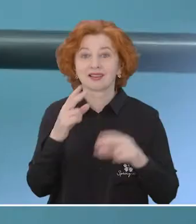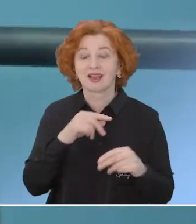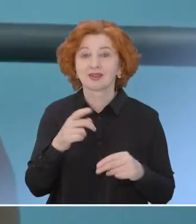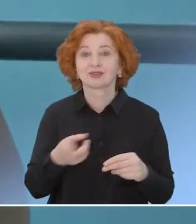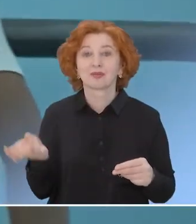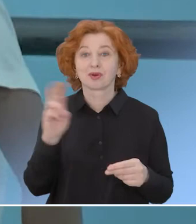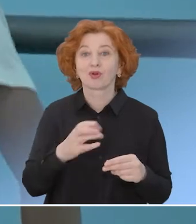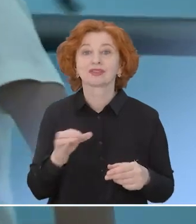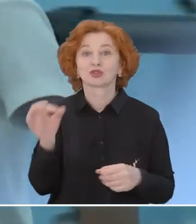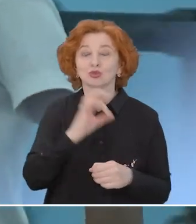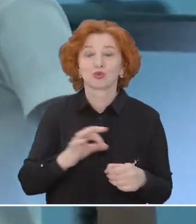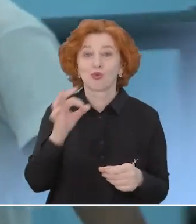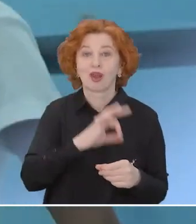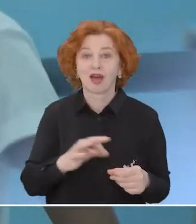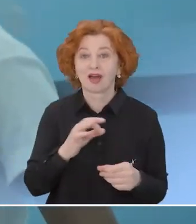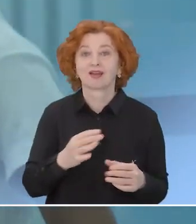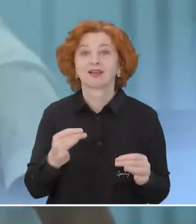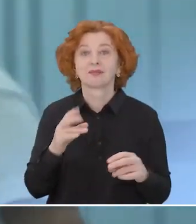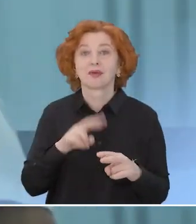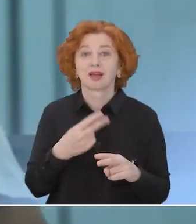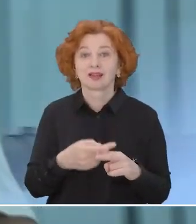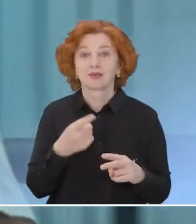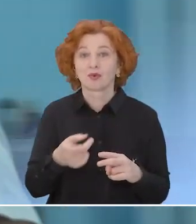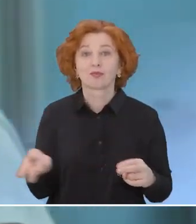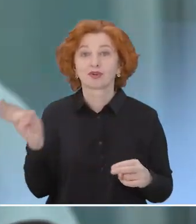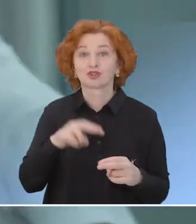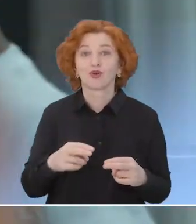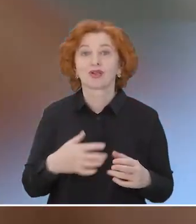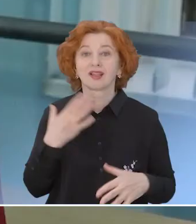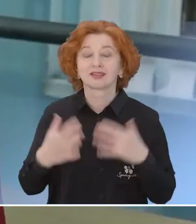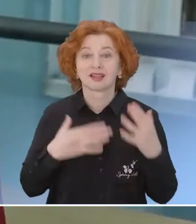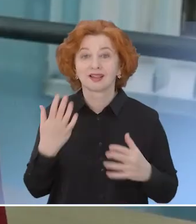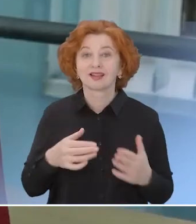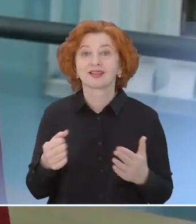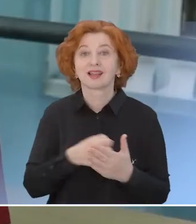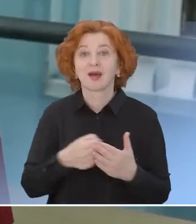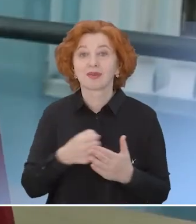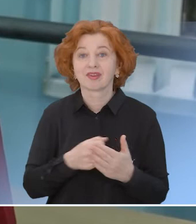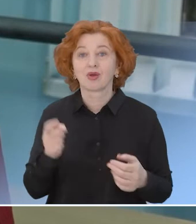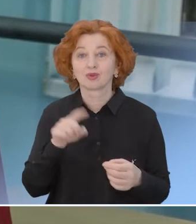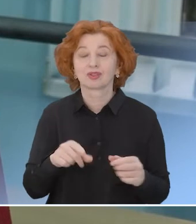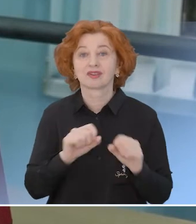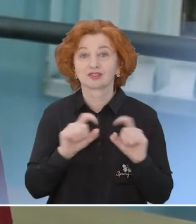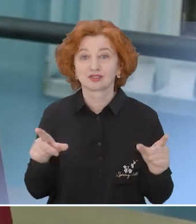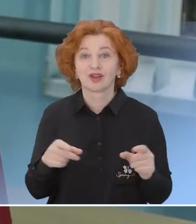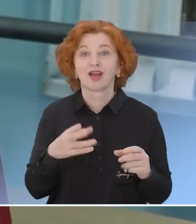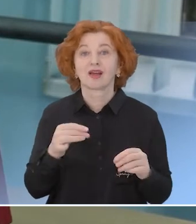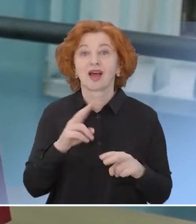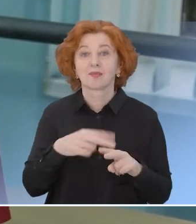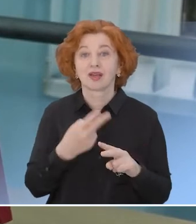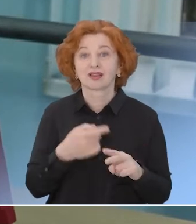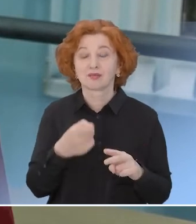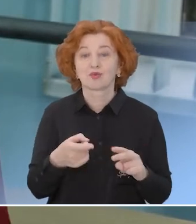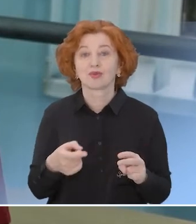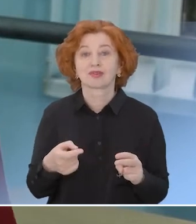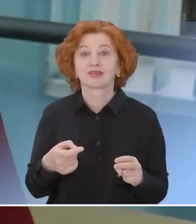вещи приходится начинать с нуля. Дело в том, что на занятиях, получается, они добиваются вот столечка,